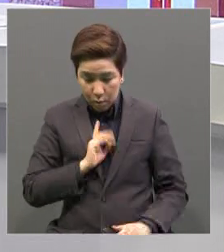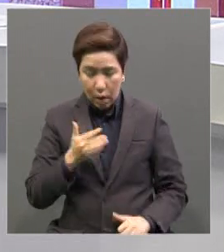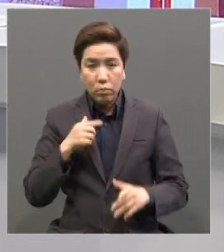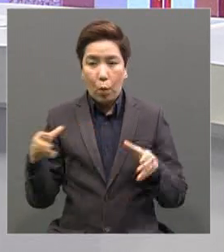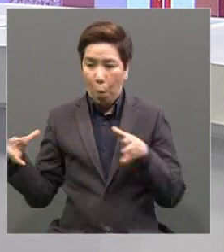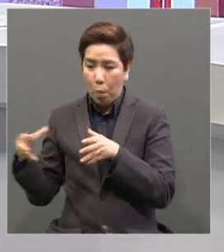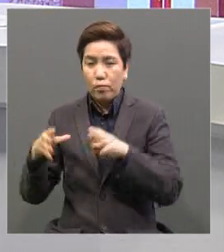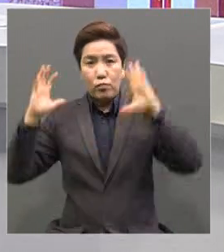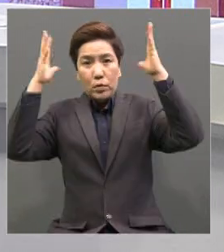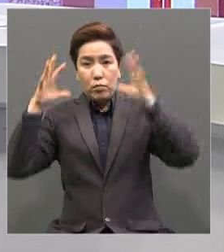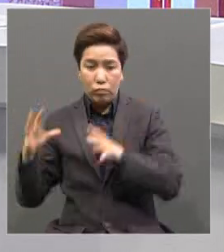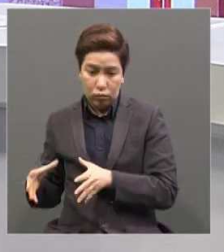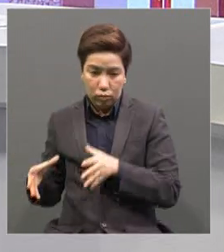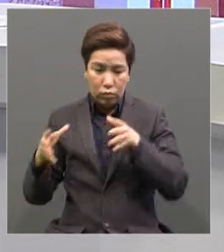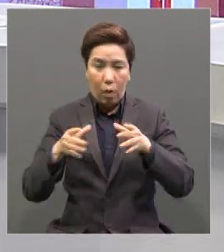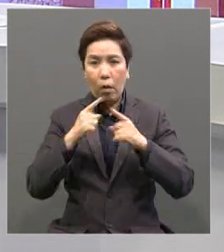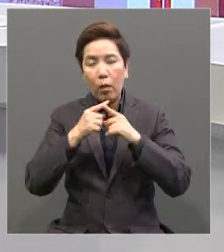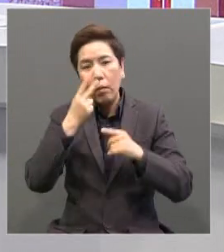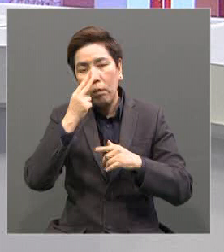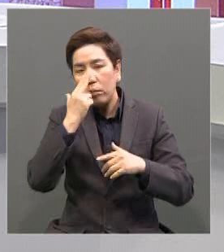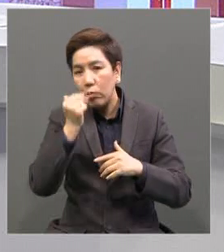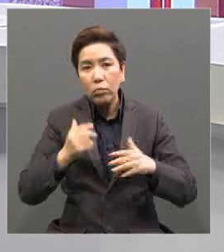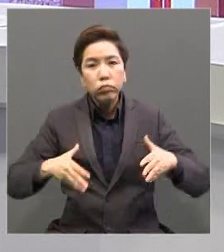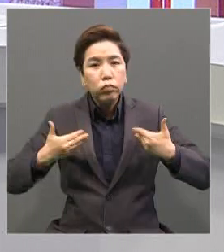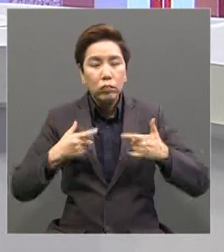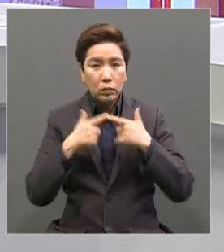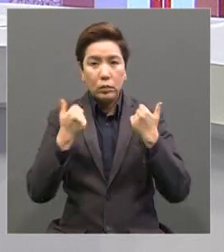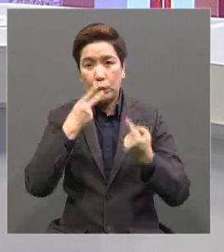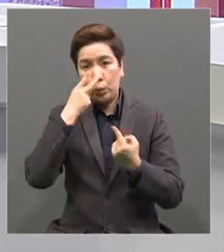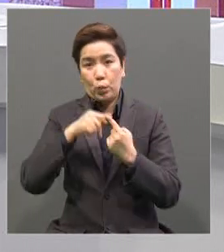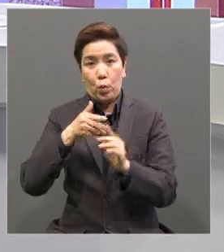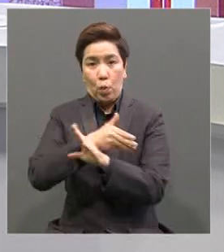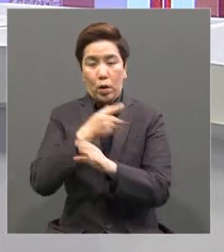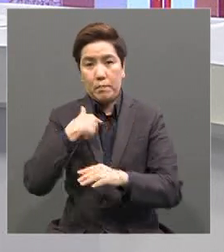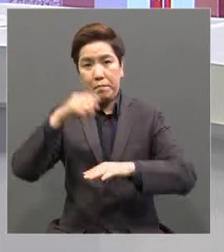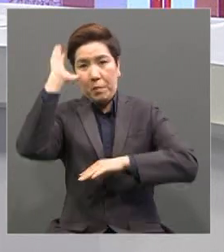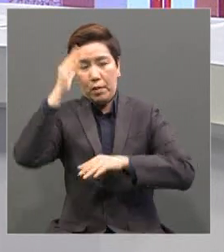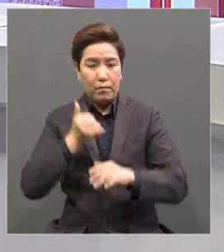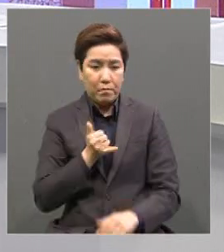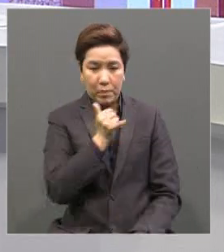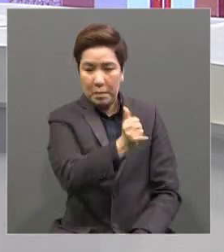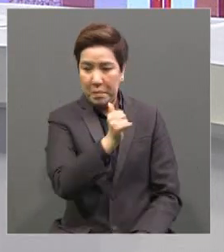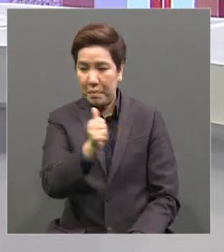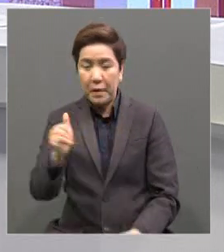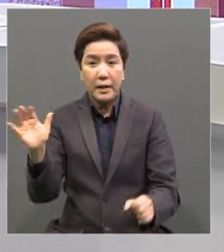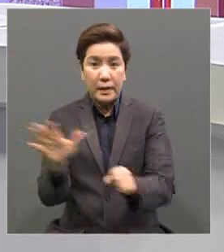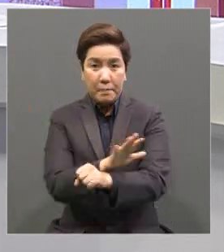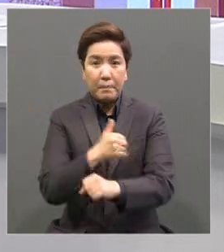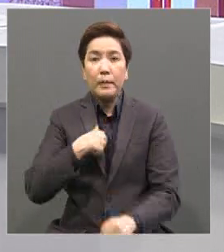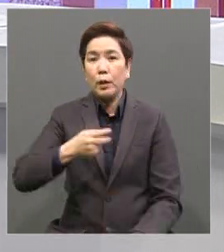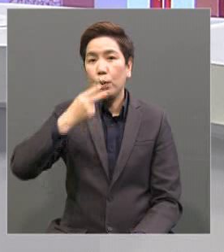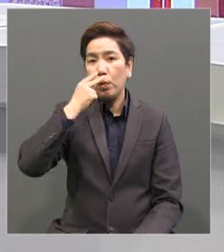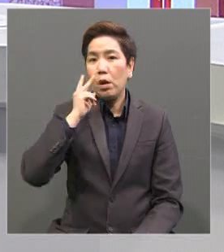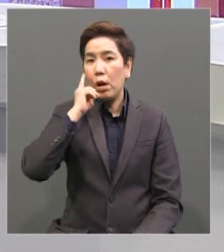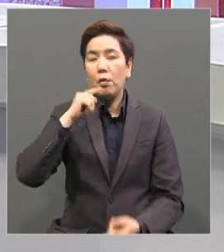กองเชียร์กันไปด้วยเรียกได้ว่าคึกคักกันเลยทีเดียวนะครับก่อนที่จะมีการออกหาเสียงกันอย่างเต็มรูปแบบเดี๋ยววันนี้คุณวรพัฒน์ภั